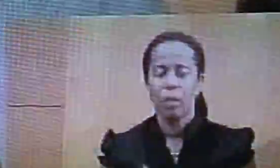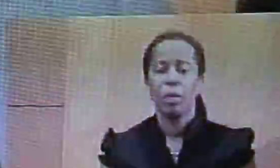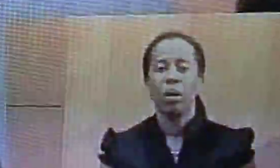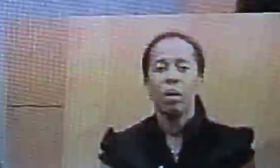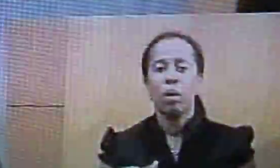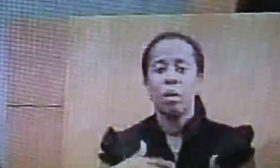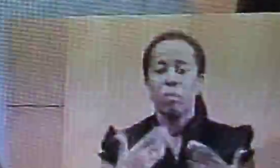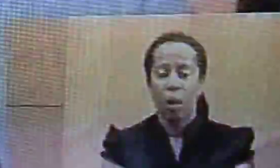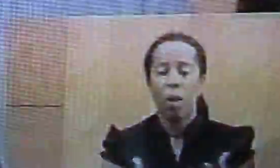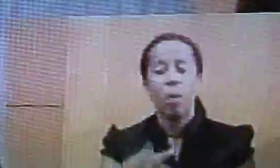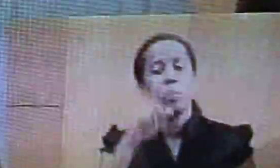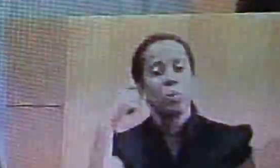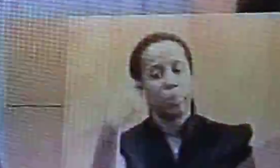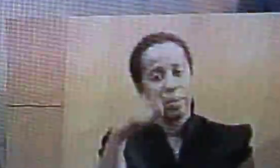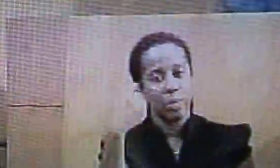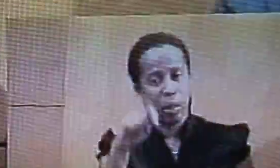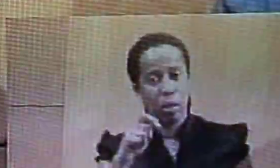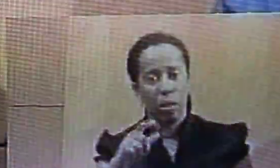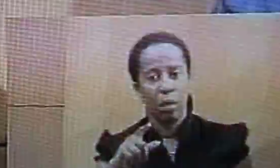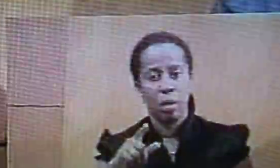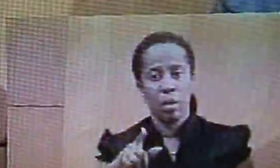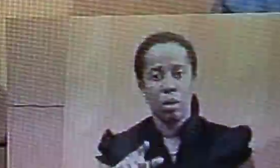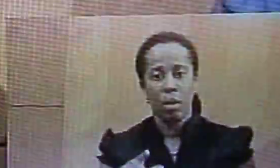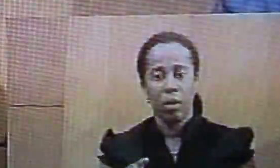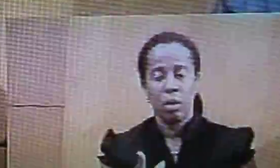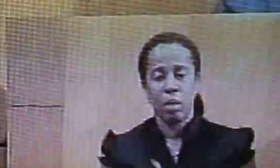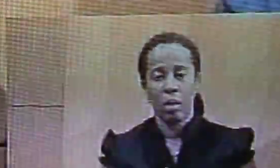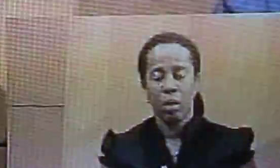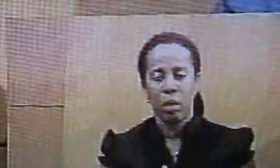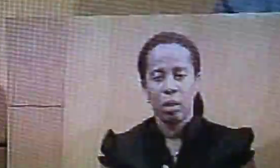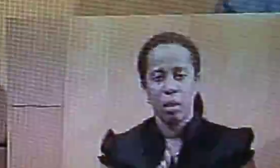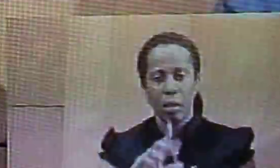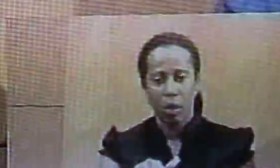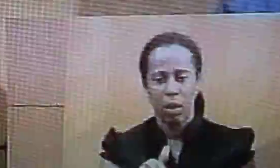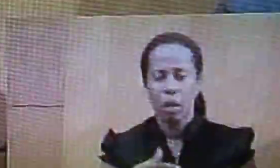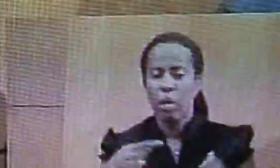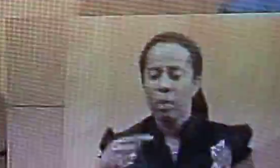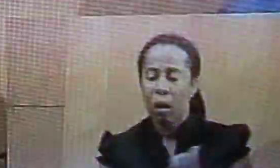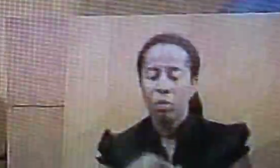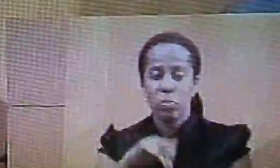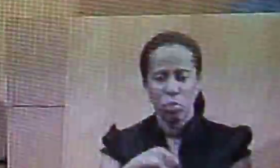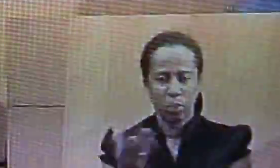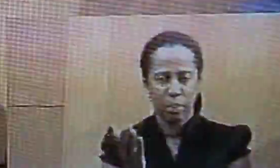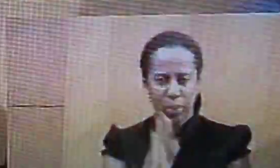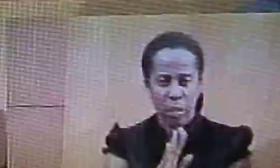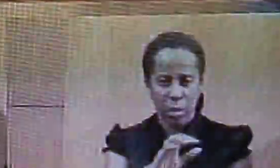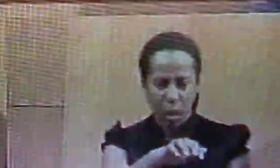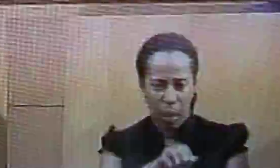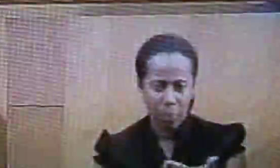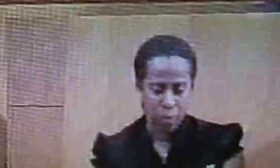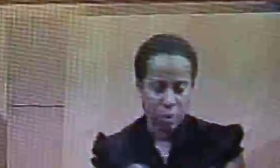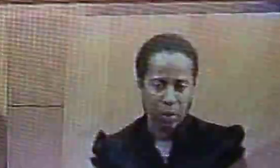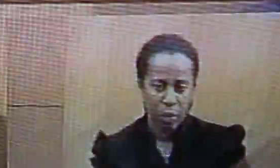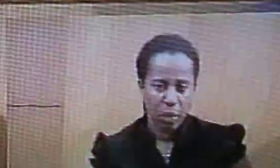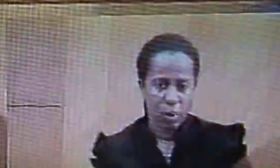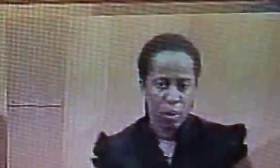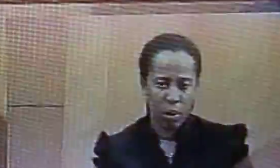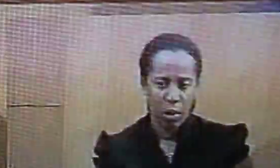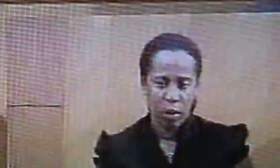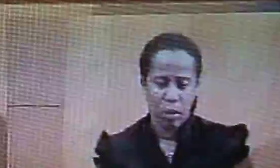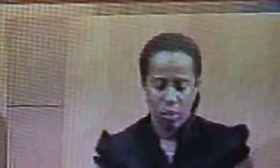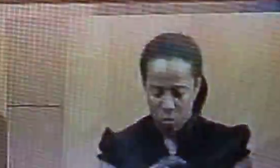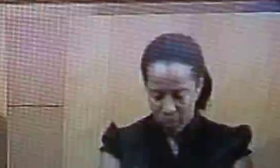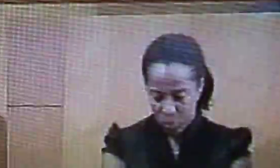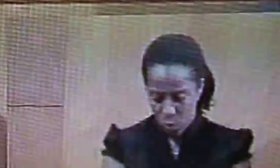En tout cas, Président, vous avez une tactique. Lorsque vous présentez un rapport en